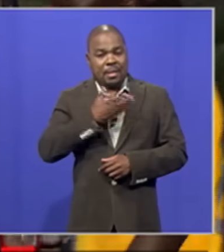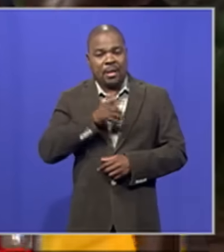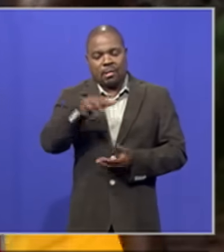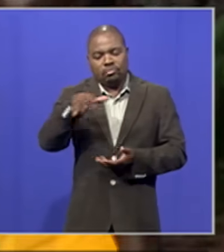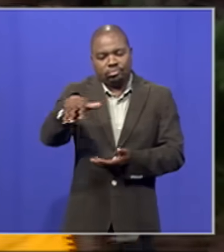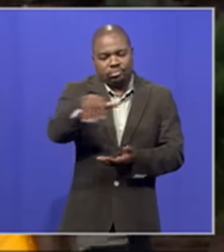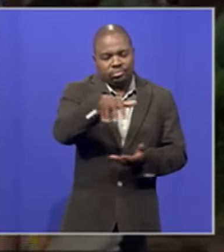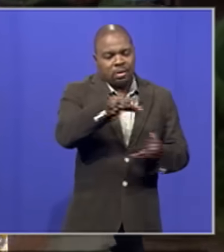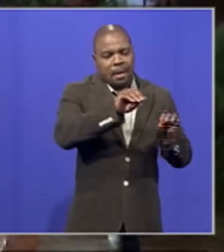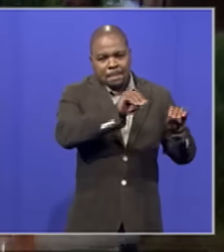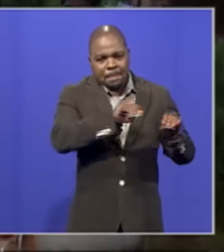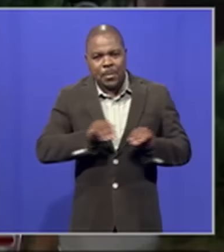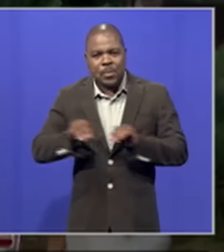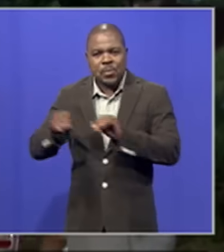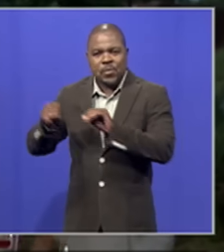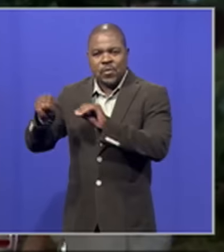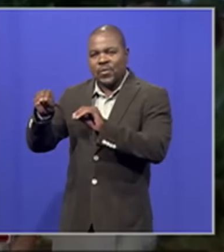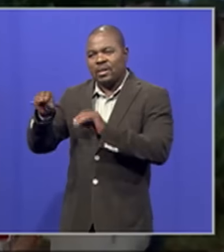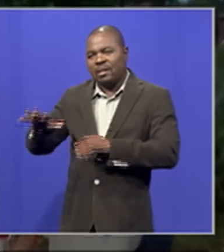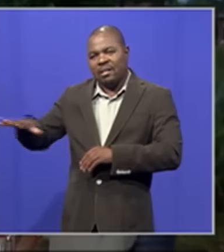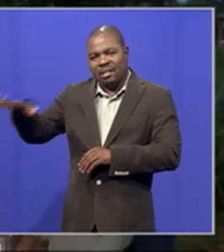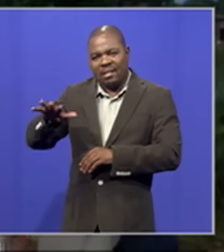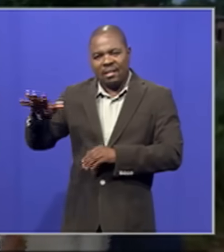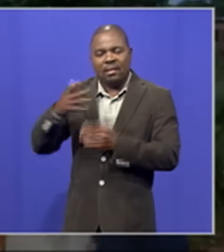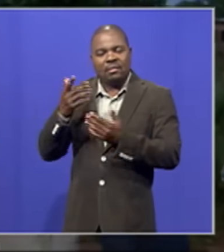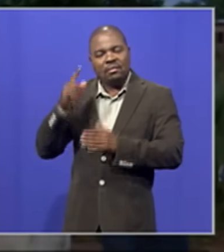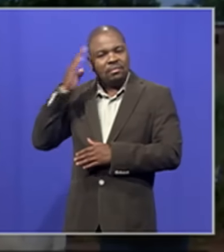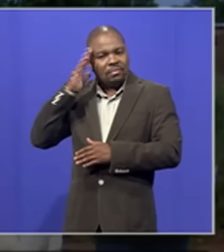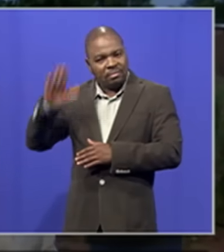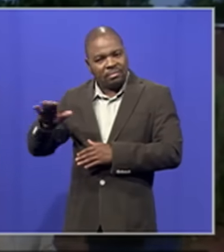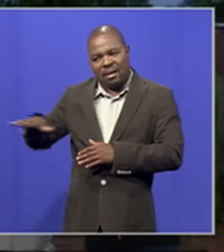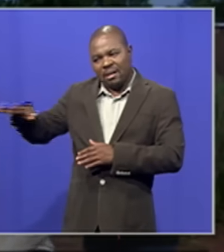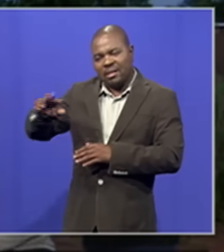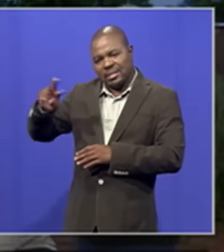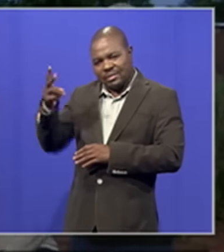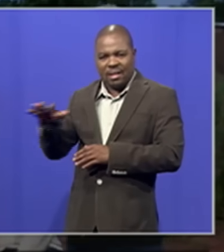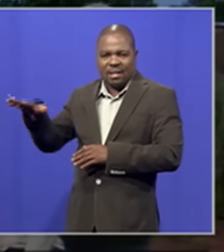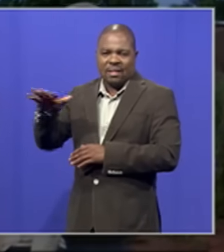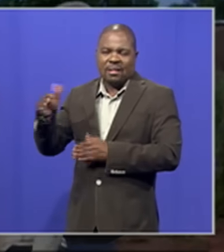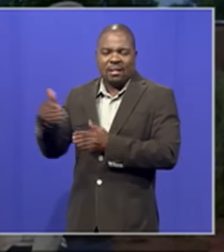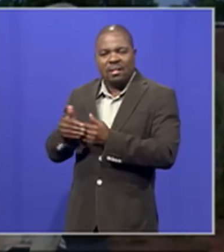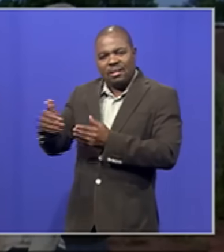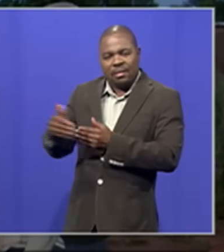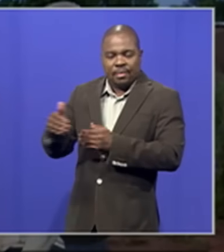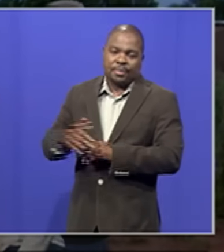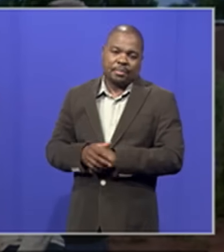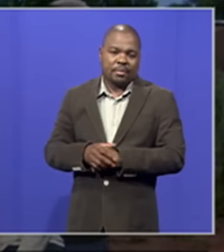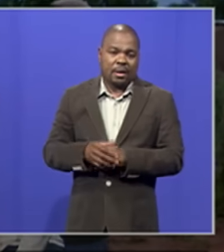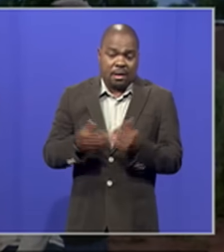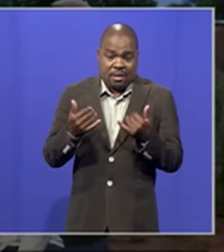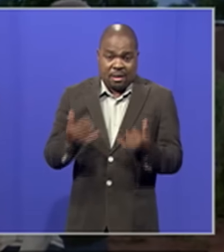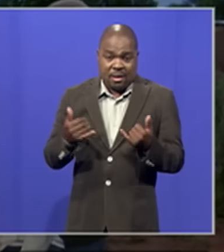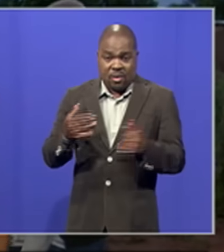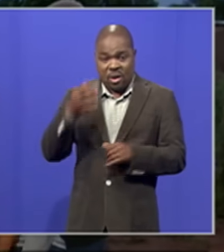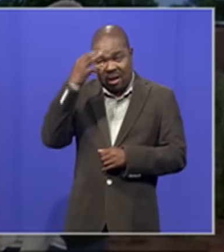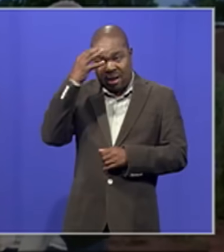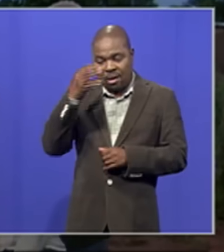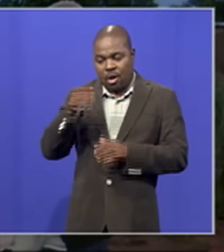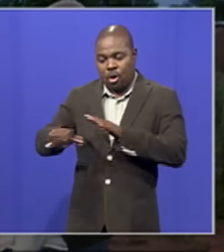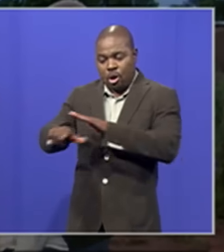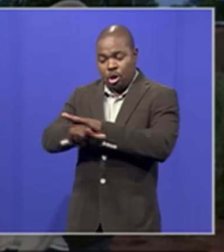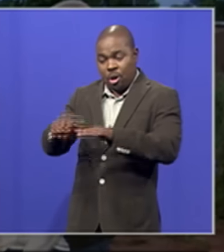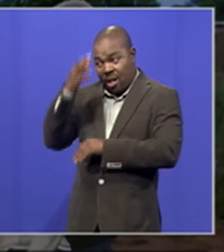isa kwa ba ileng go fitlhela manno kgotsa bodulo ba nakwana mme ga jaana puso selegae